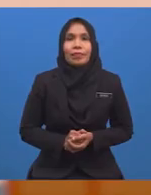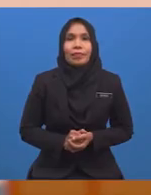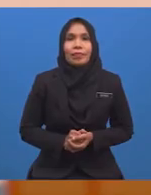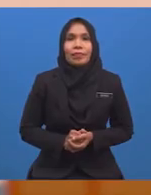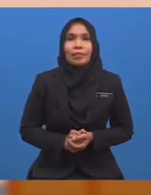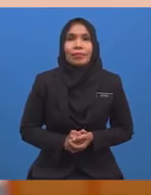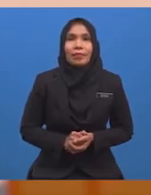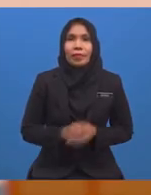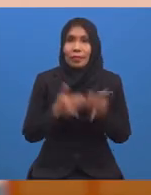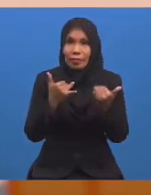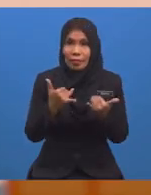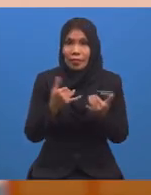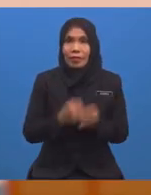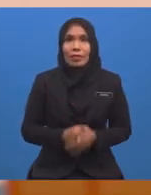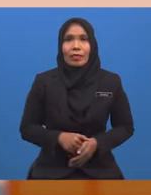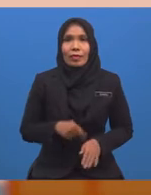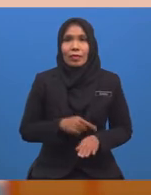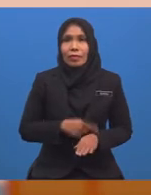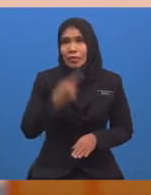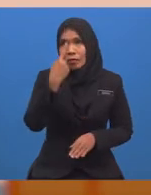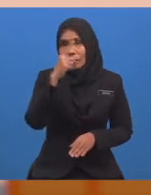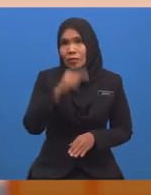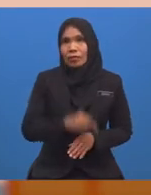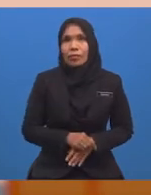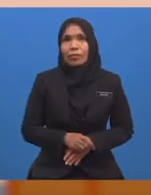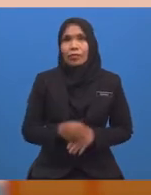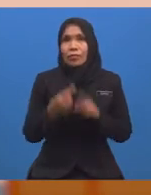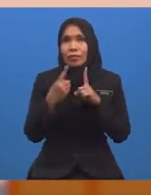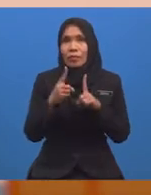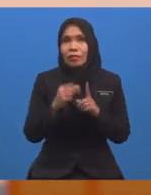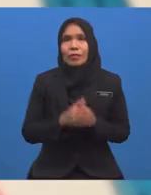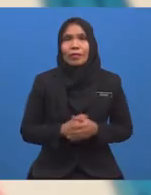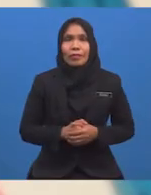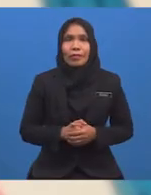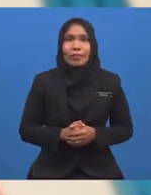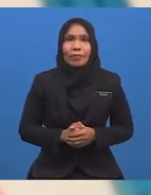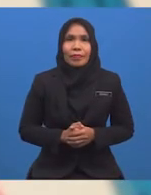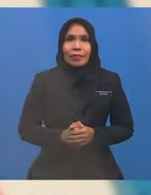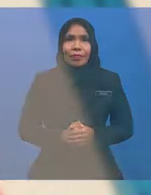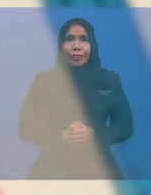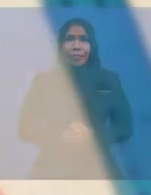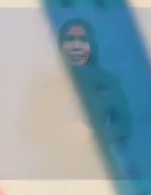sekarang masa untuk menjawab soalan objektif